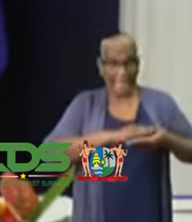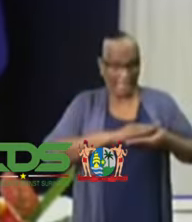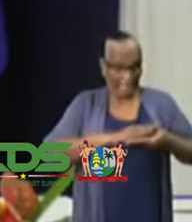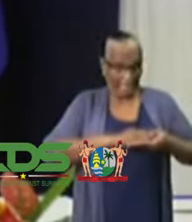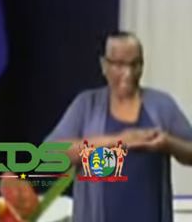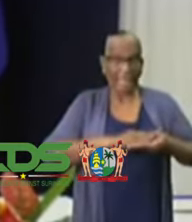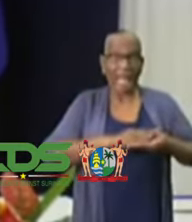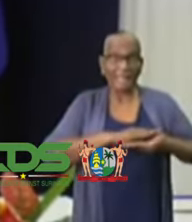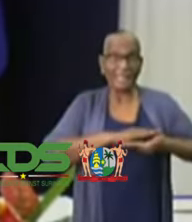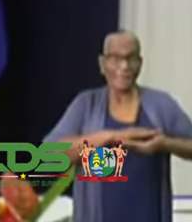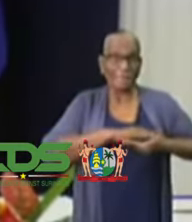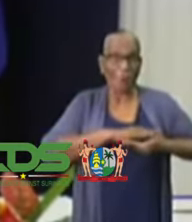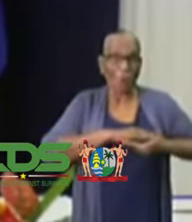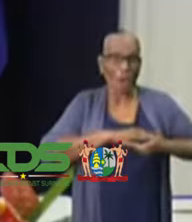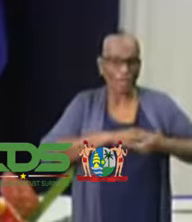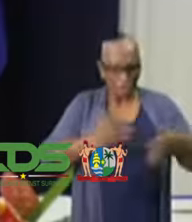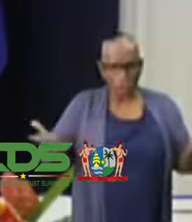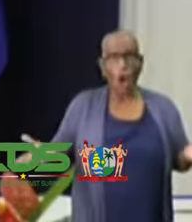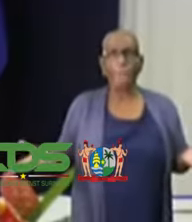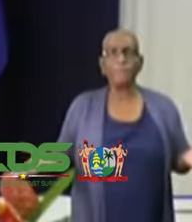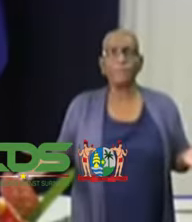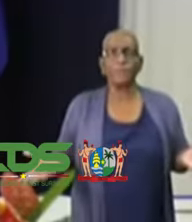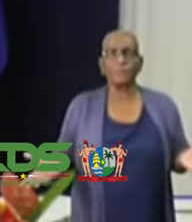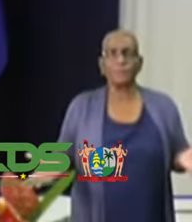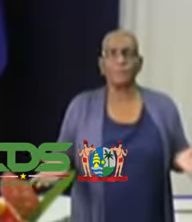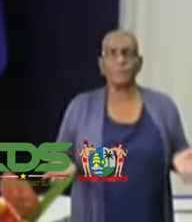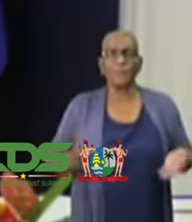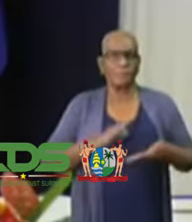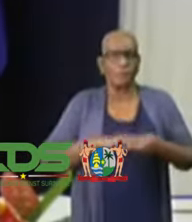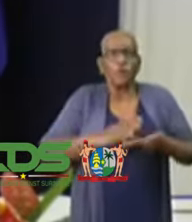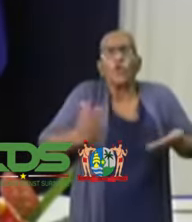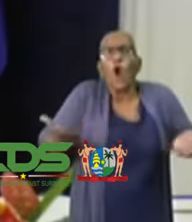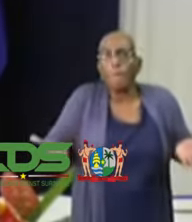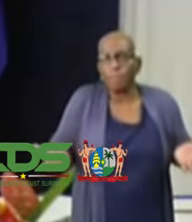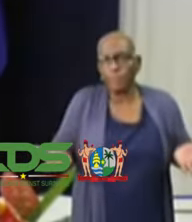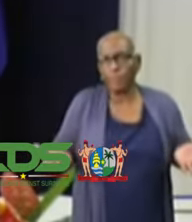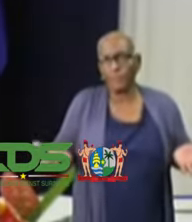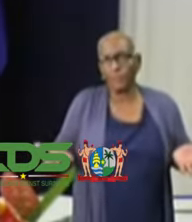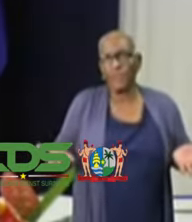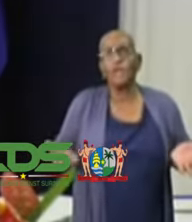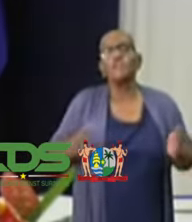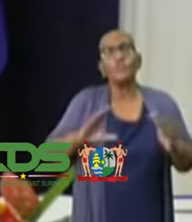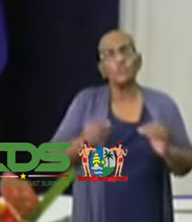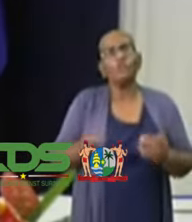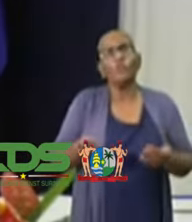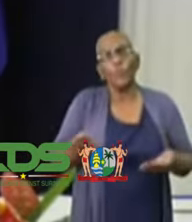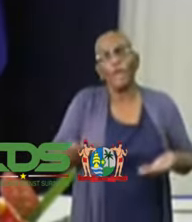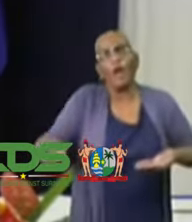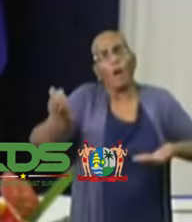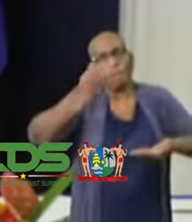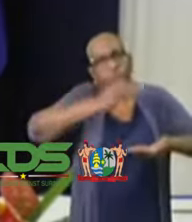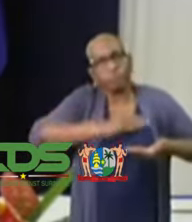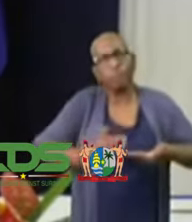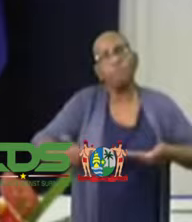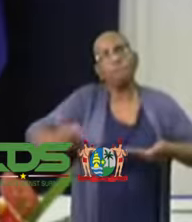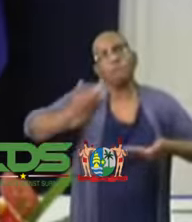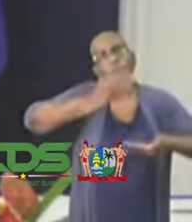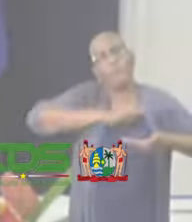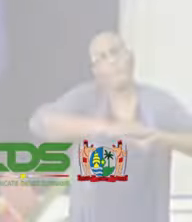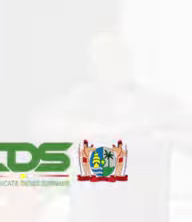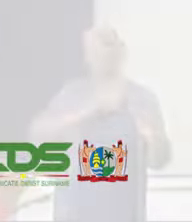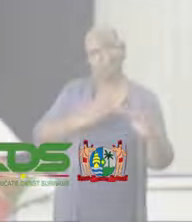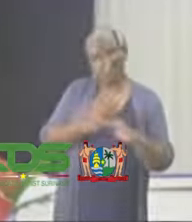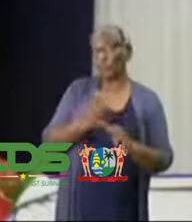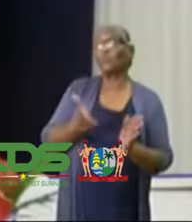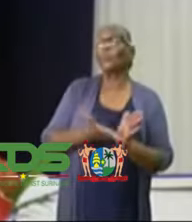Het IMF-programma en steun van de IDB en de Wereldbank stellen de regering nu in staat uit eigen besparingen projecten uit te